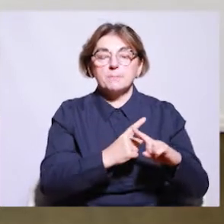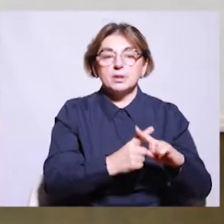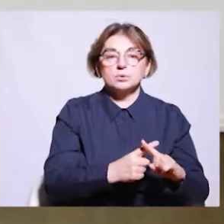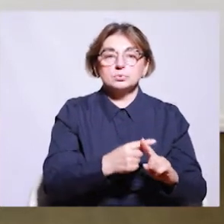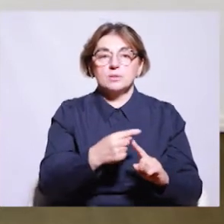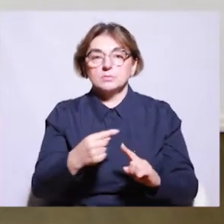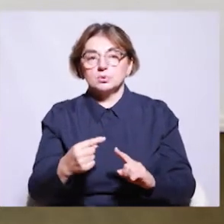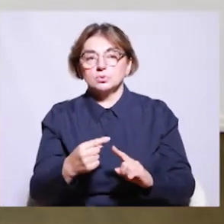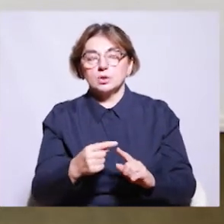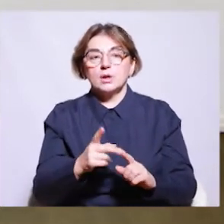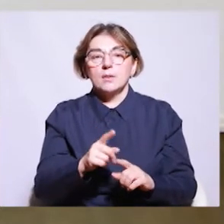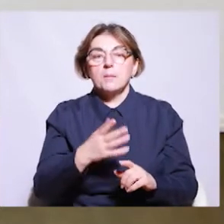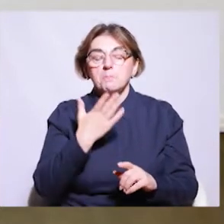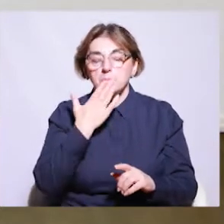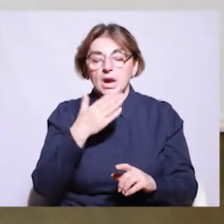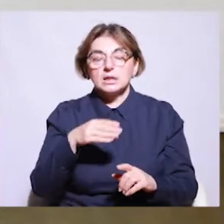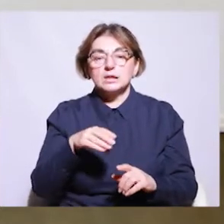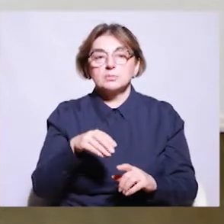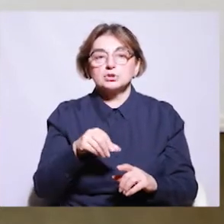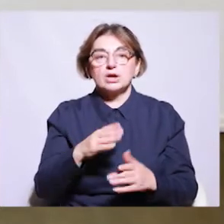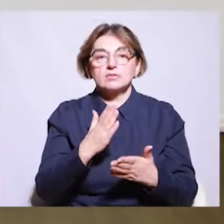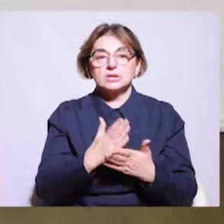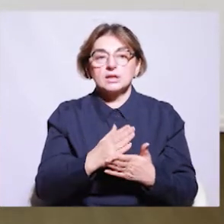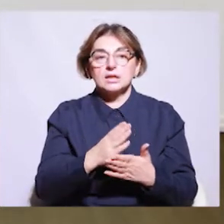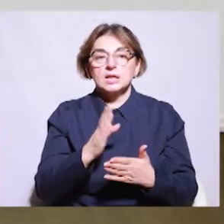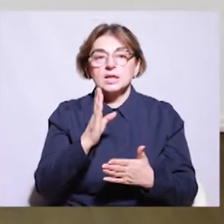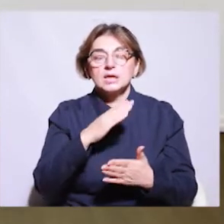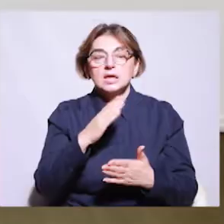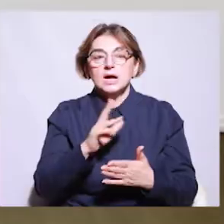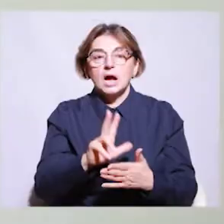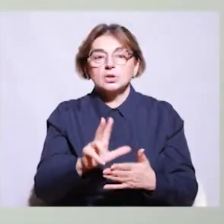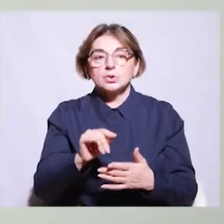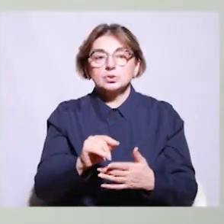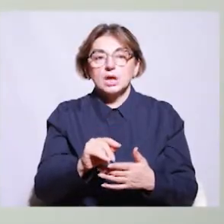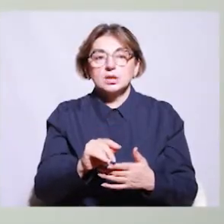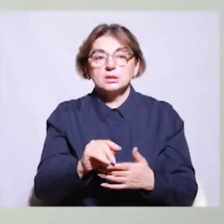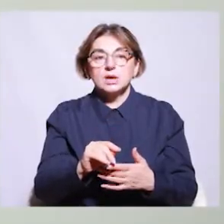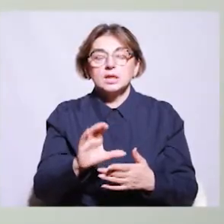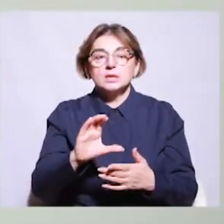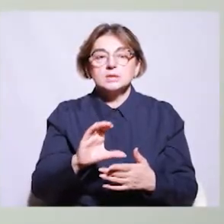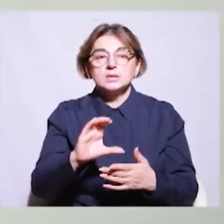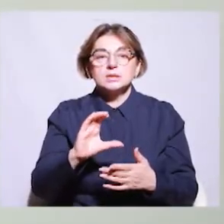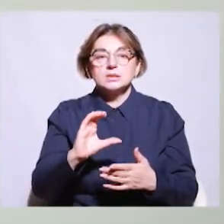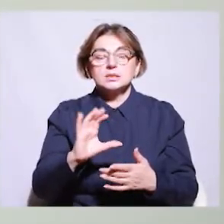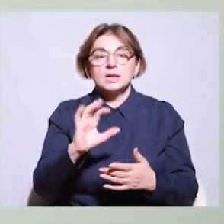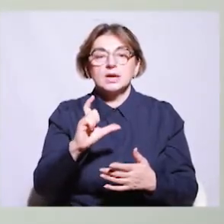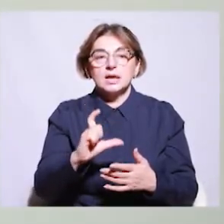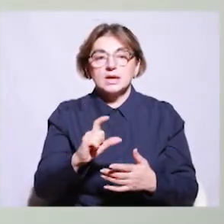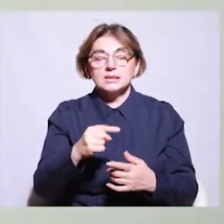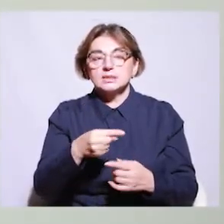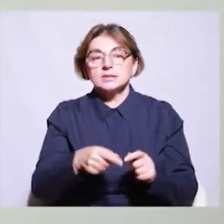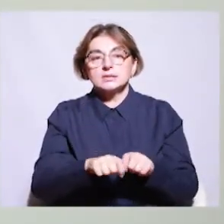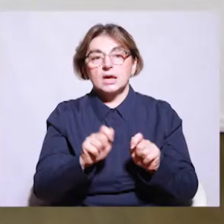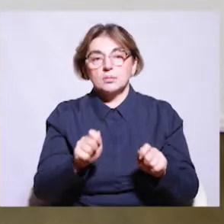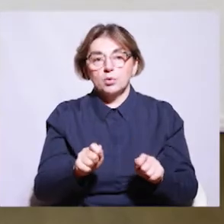კერძოდ ხდება მარილჟავაში წყალბადის კათიონებისა და ქლორის ანიონების წარმოქმნა,